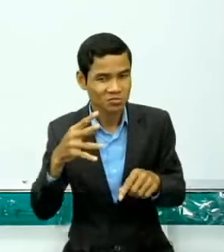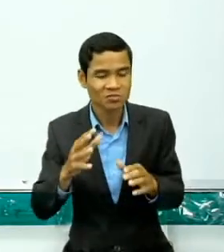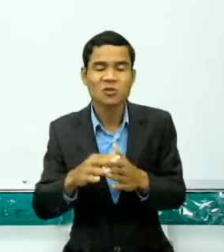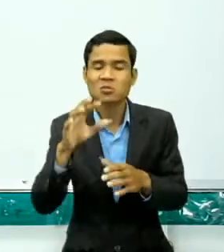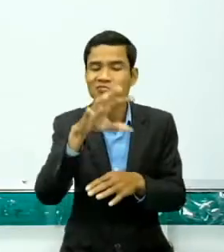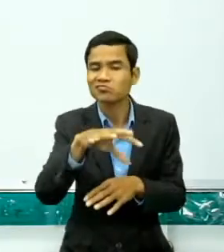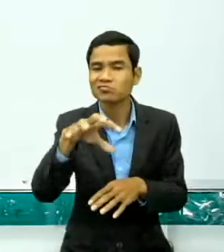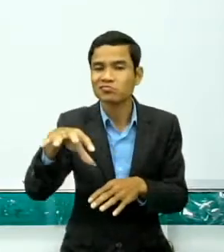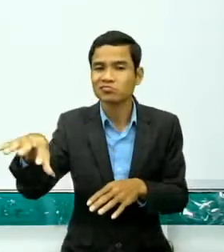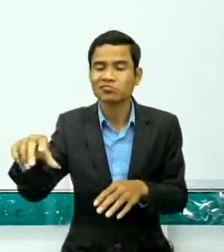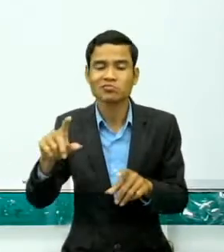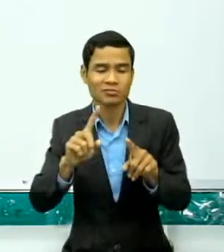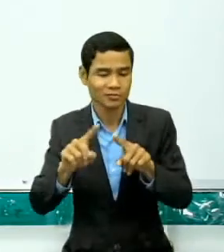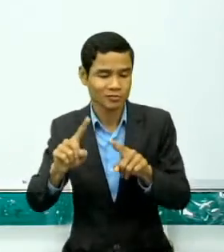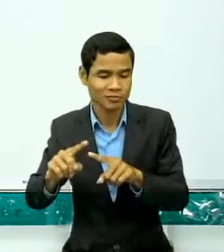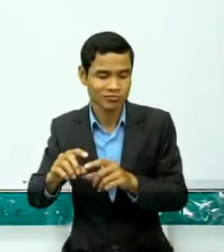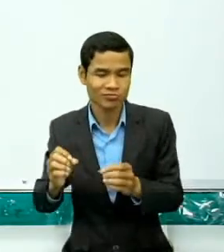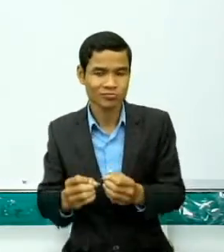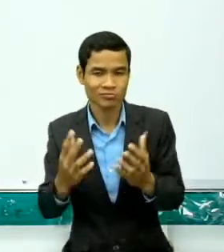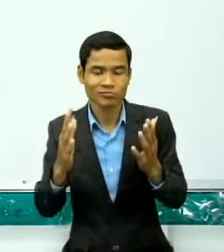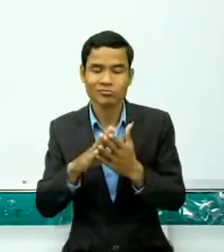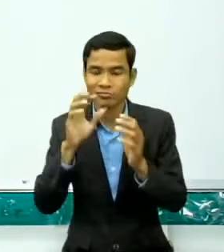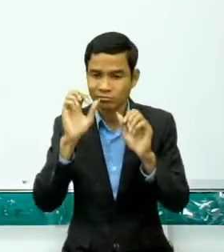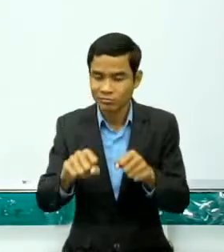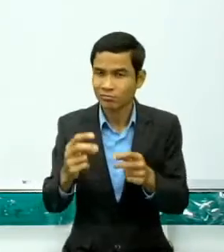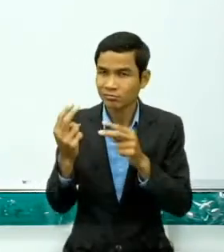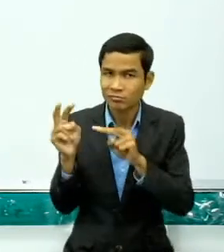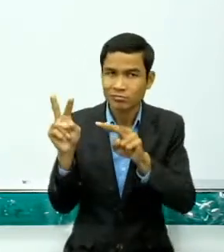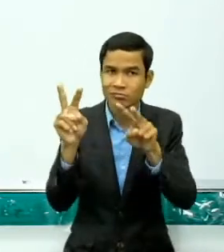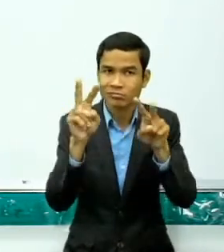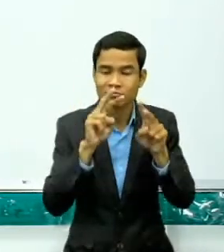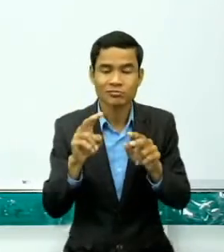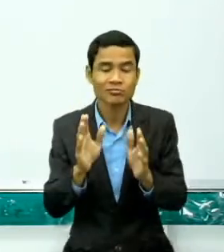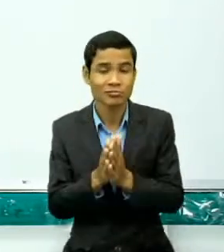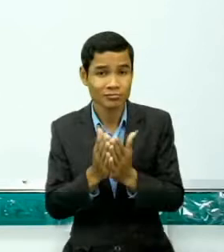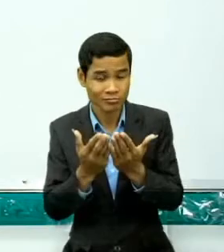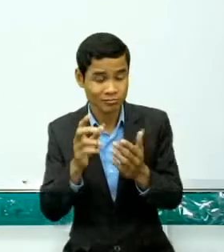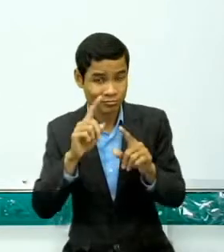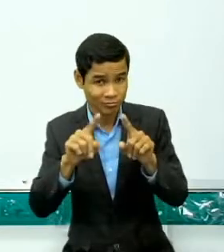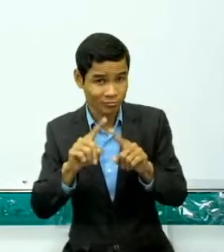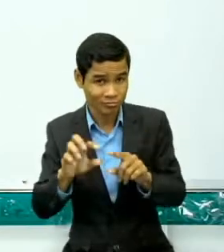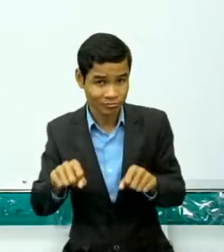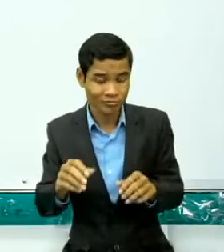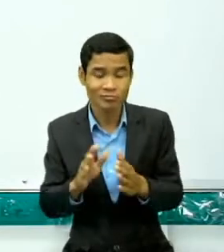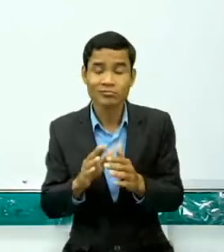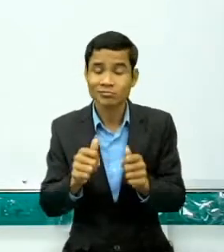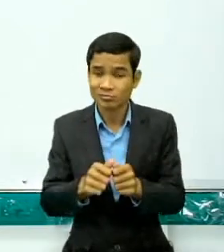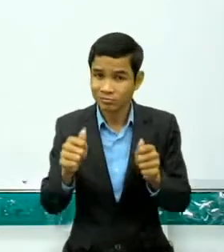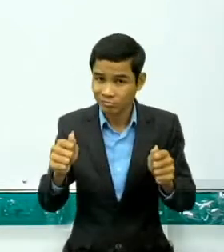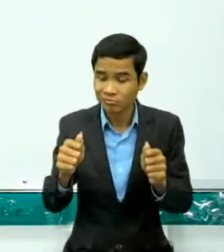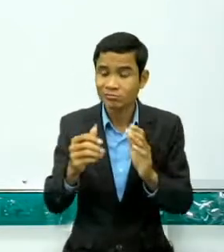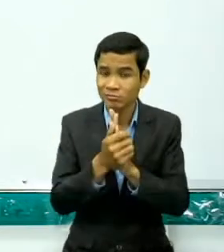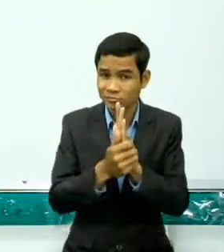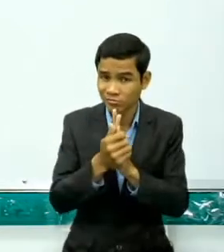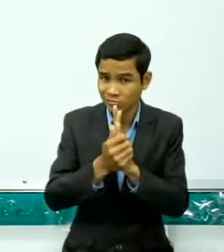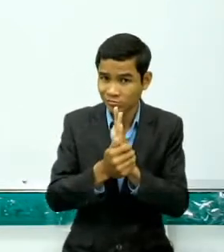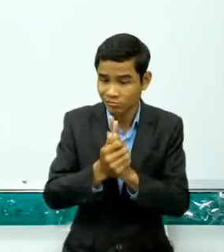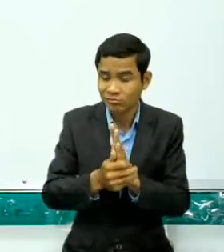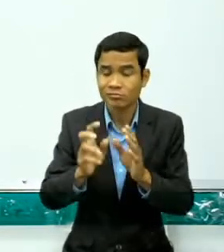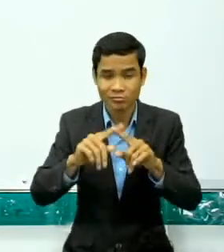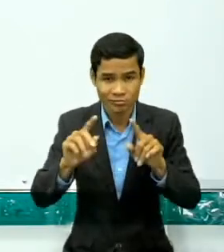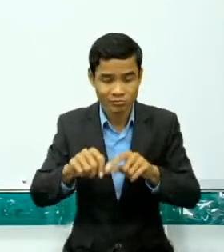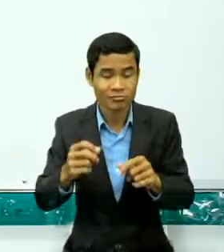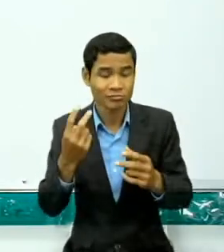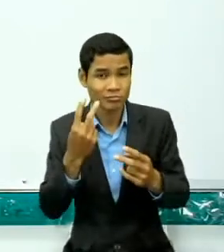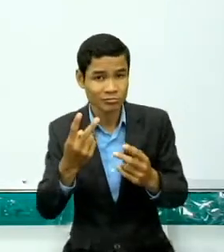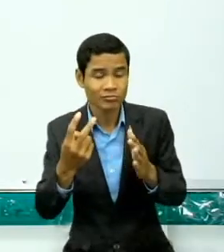ផ្សេងផ្សេងទៀតអញ្ចឹងកូនអាចរកស្រាក់អឺនៅតាមចាក្នុងសិភើផ្សេងផ្សេងឬក៏ក្នុងកសែតឬទស្សនាបដីកូនណាចា